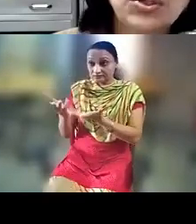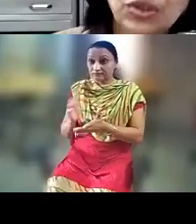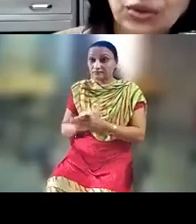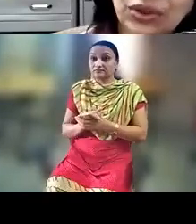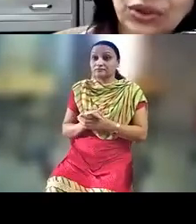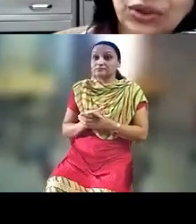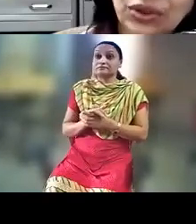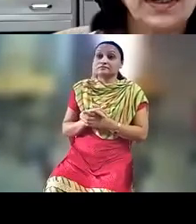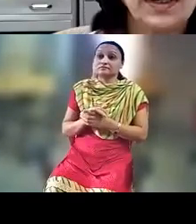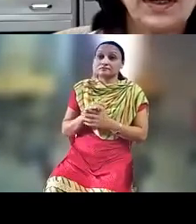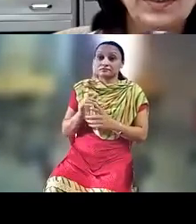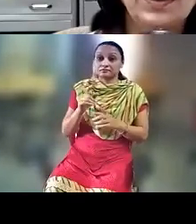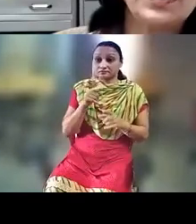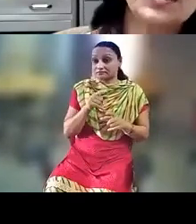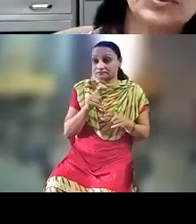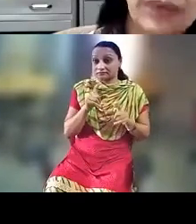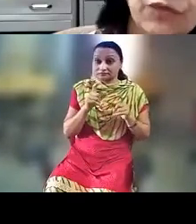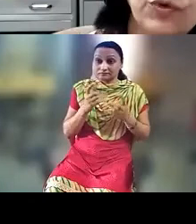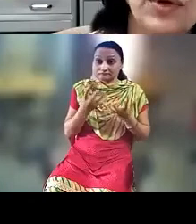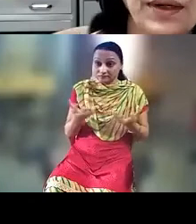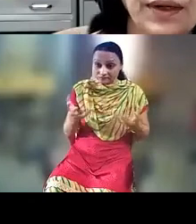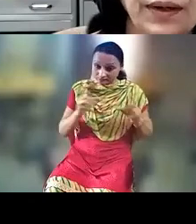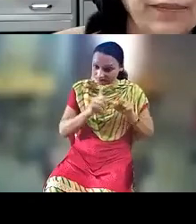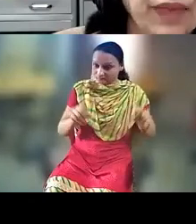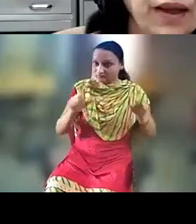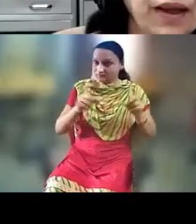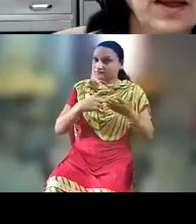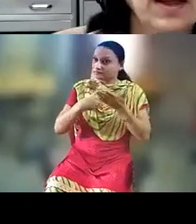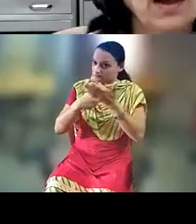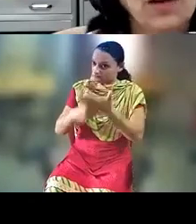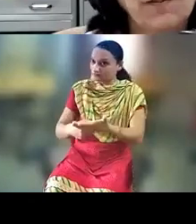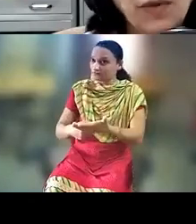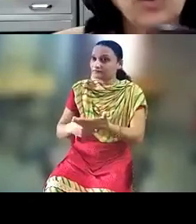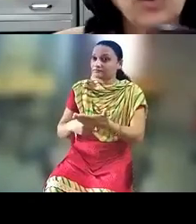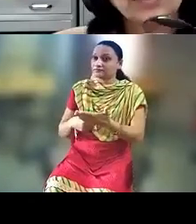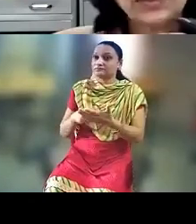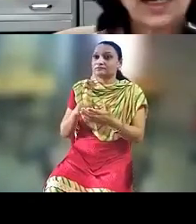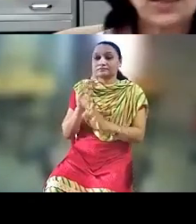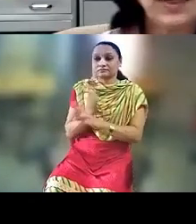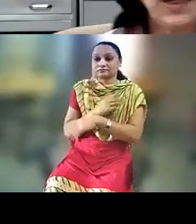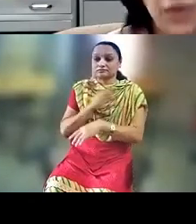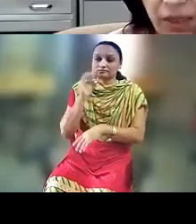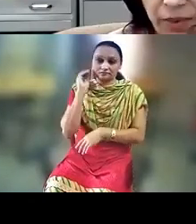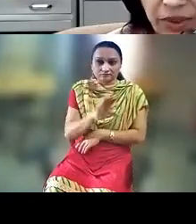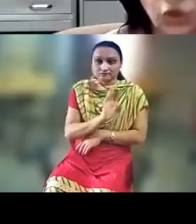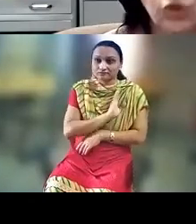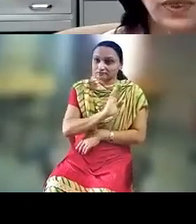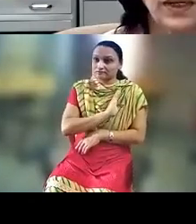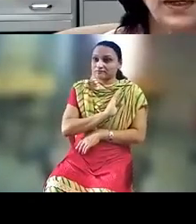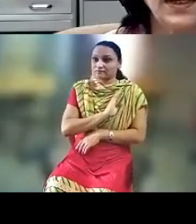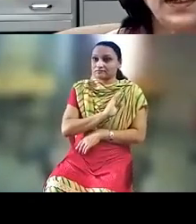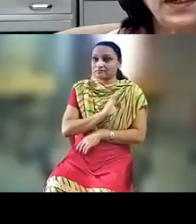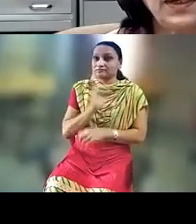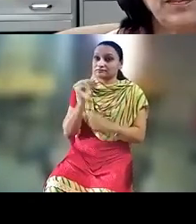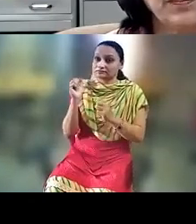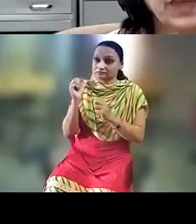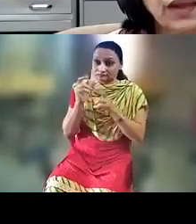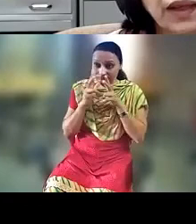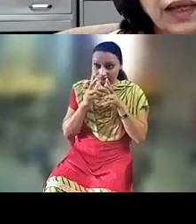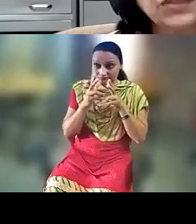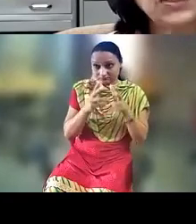अपनी चीजों को साफ रखना है या रिस्पेक्टफुल रहना है। और साथ में हमें ये भी बच्चे को बताना है